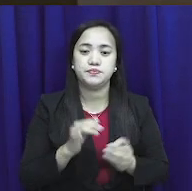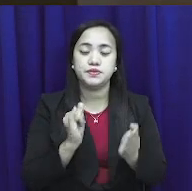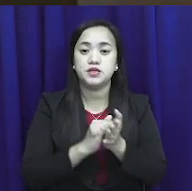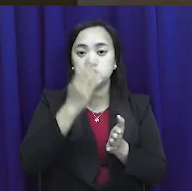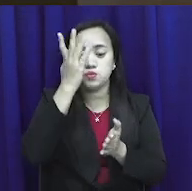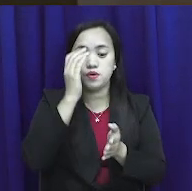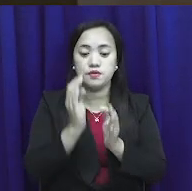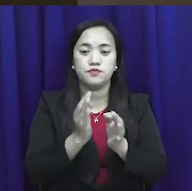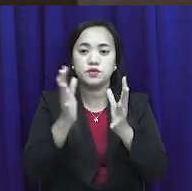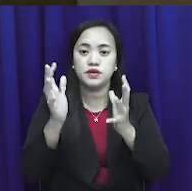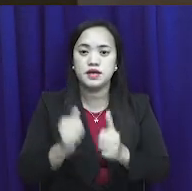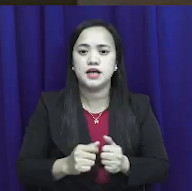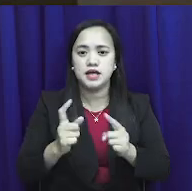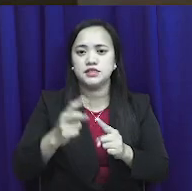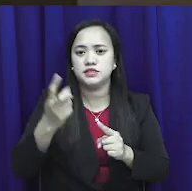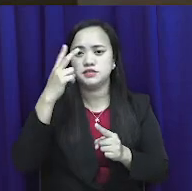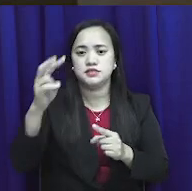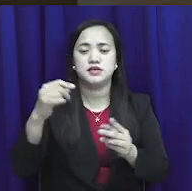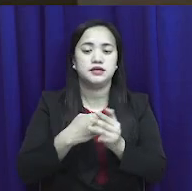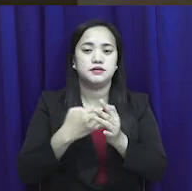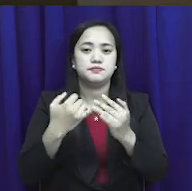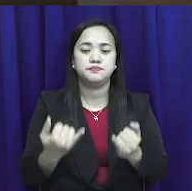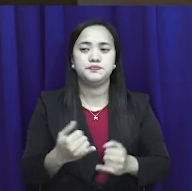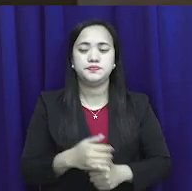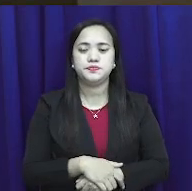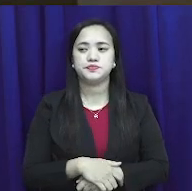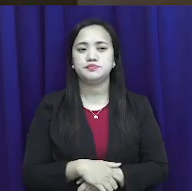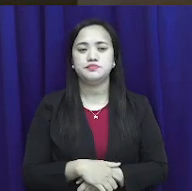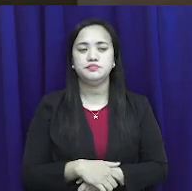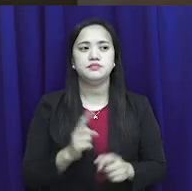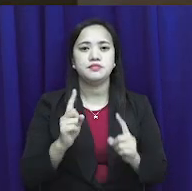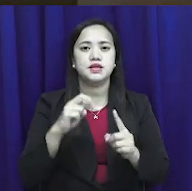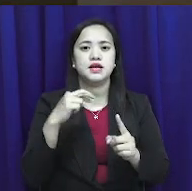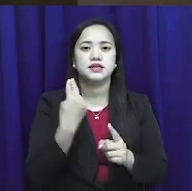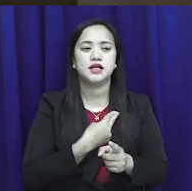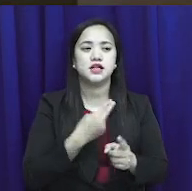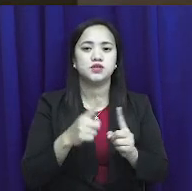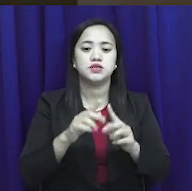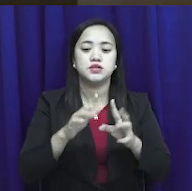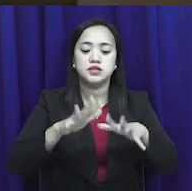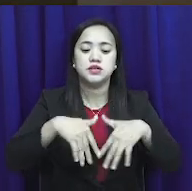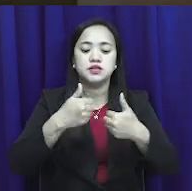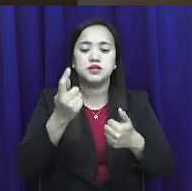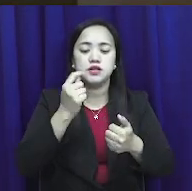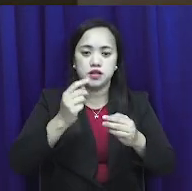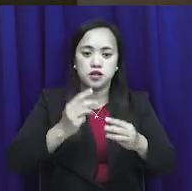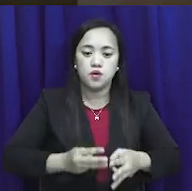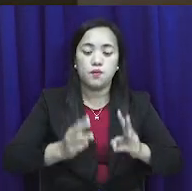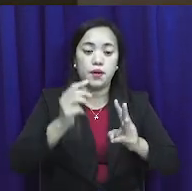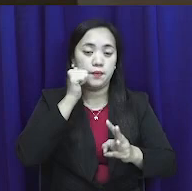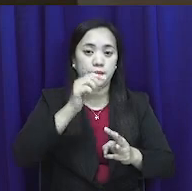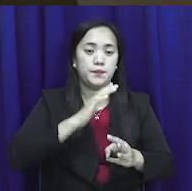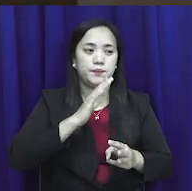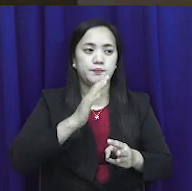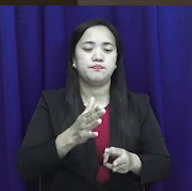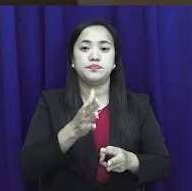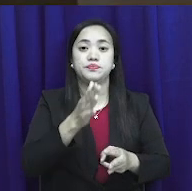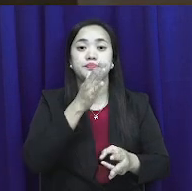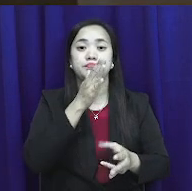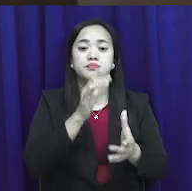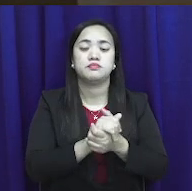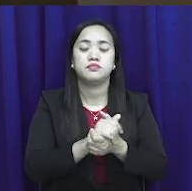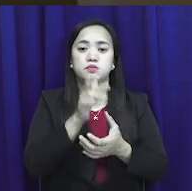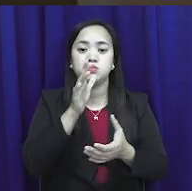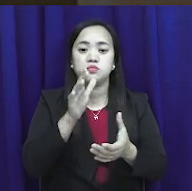mga kapatid ngayon ang nakakalungkot Sabi ko ng marinell the way a woman talking about a wife and a mother